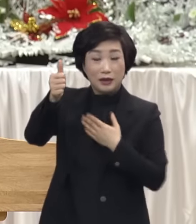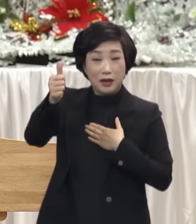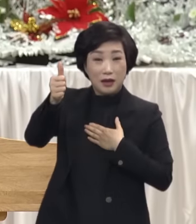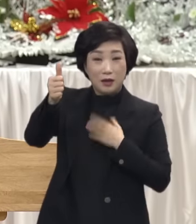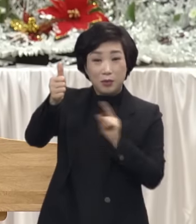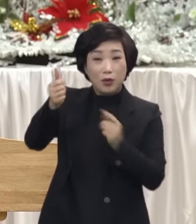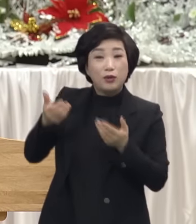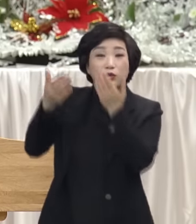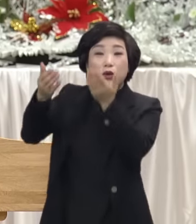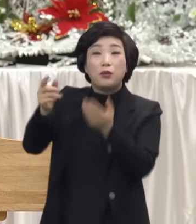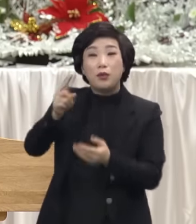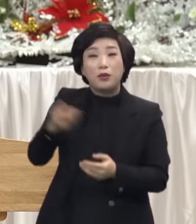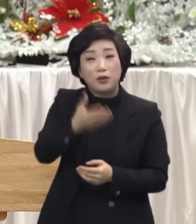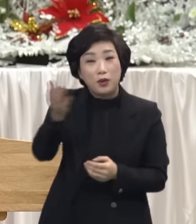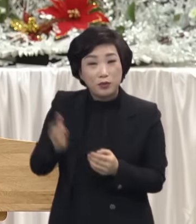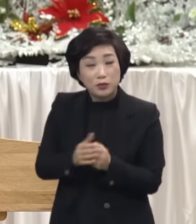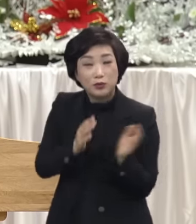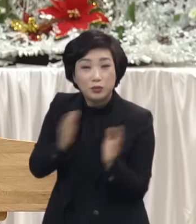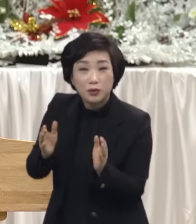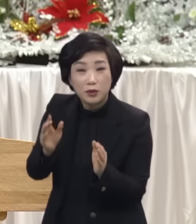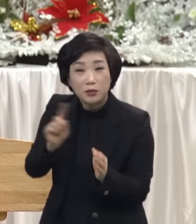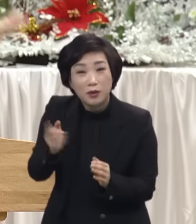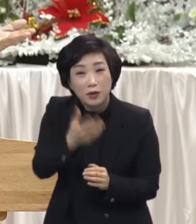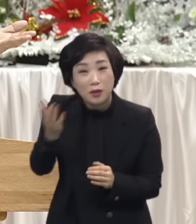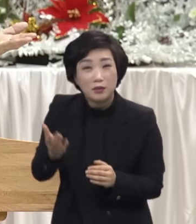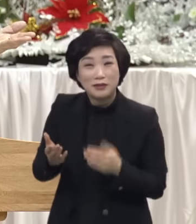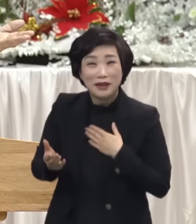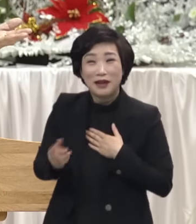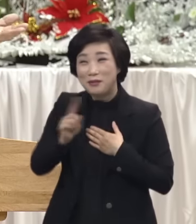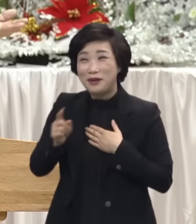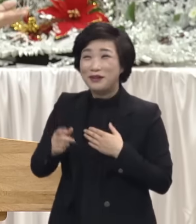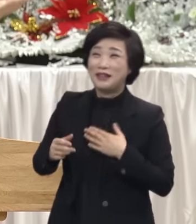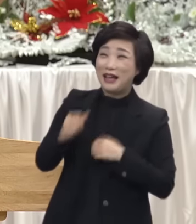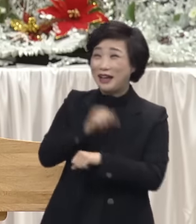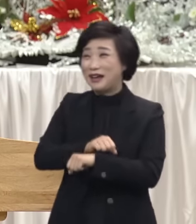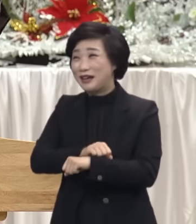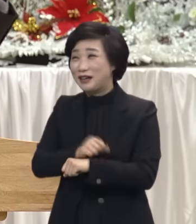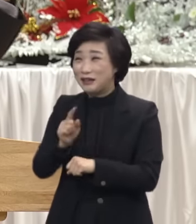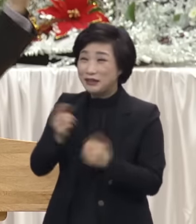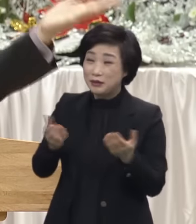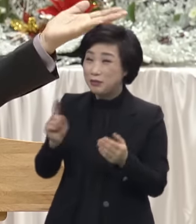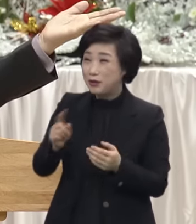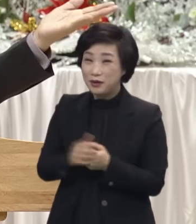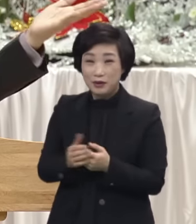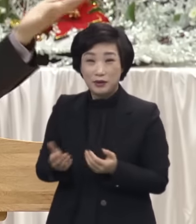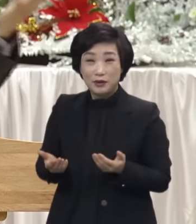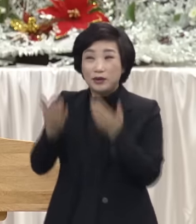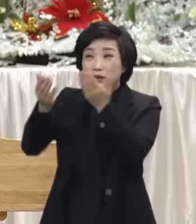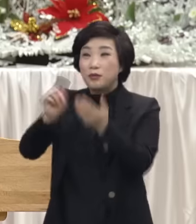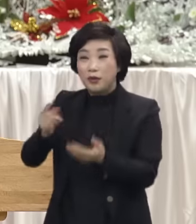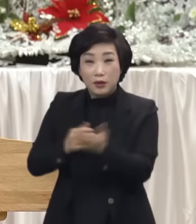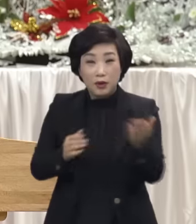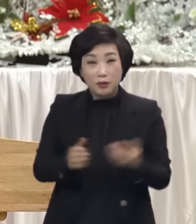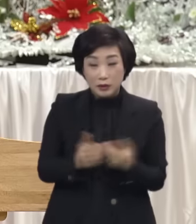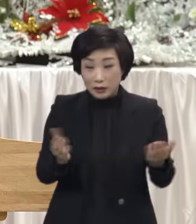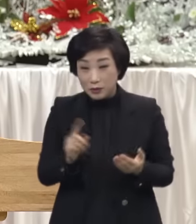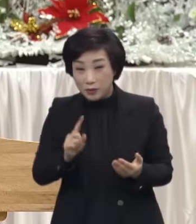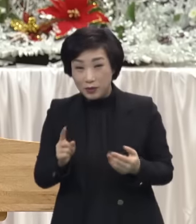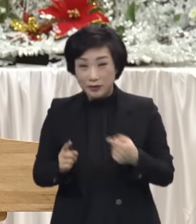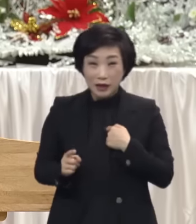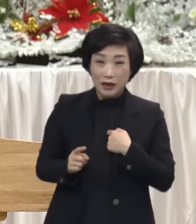뭘 드릴 것을, 뭘 내놓을 것을, 무슨 일을,